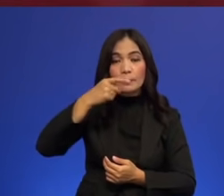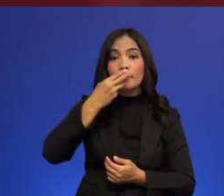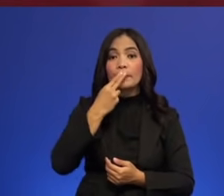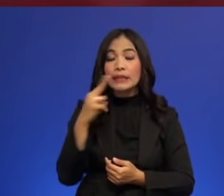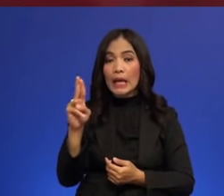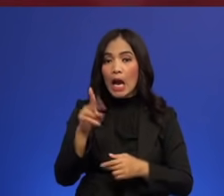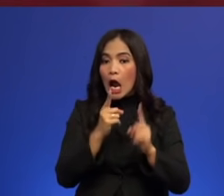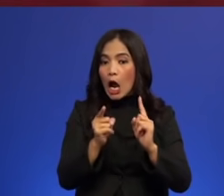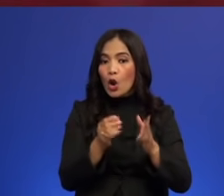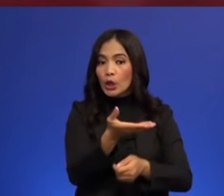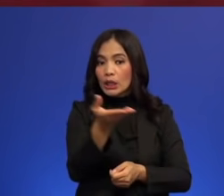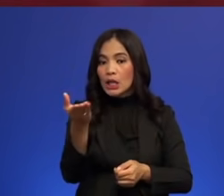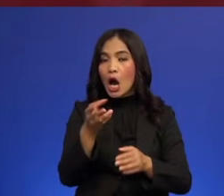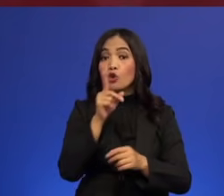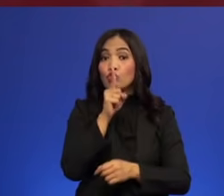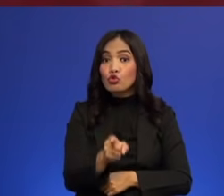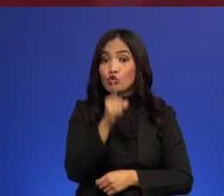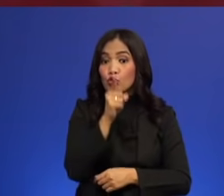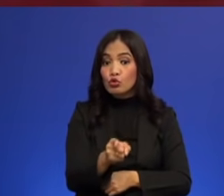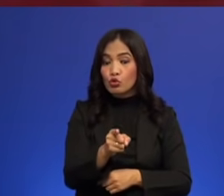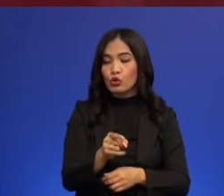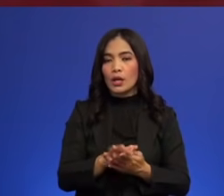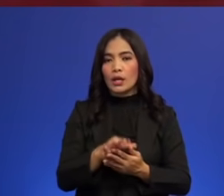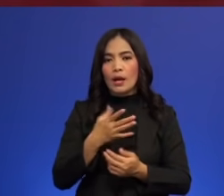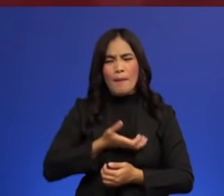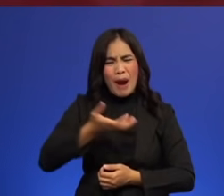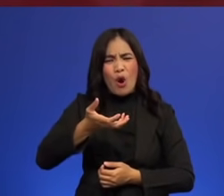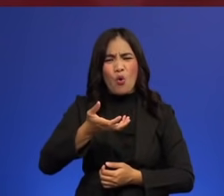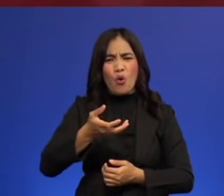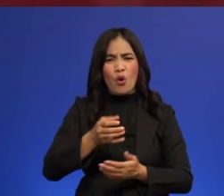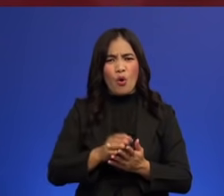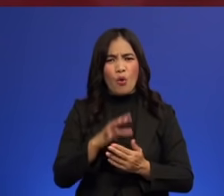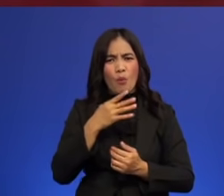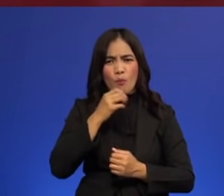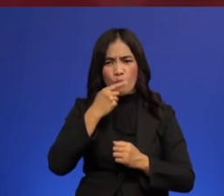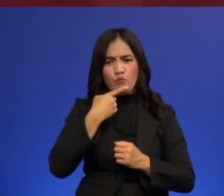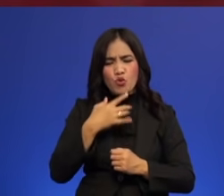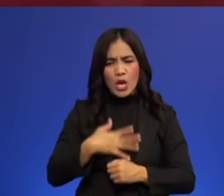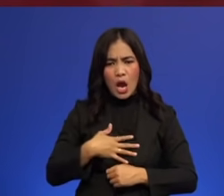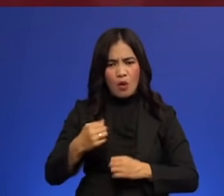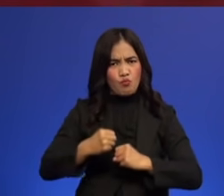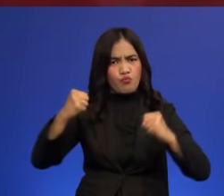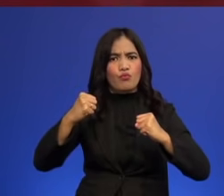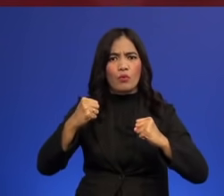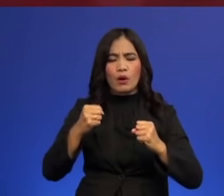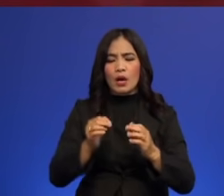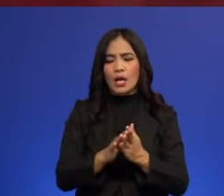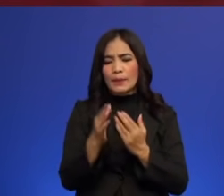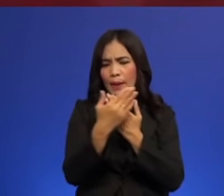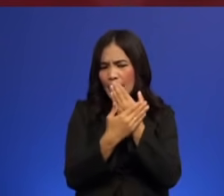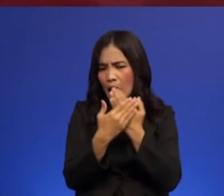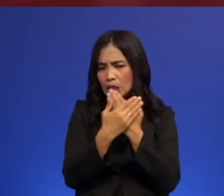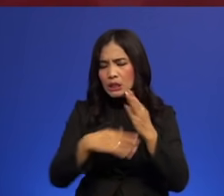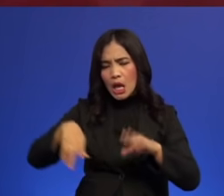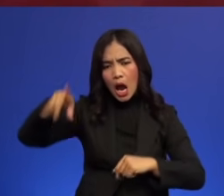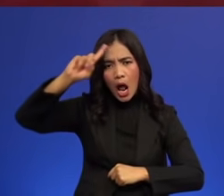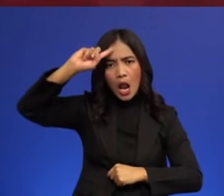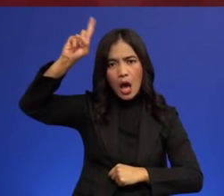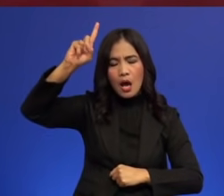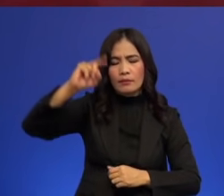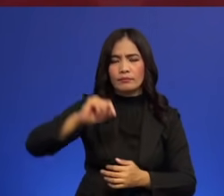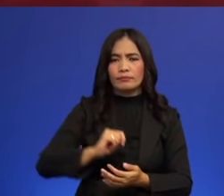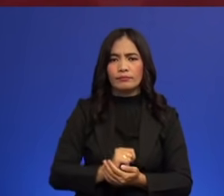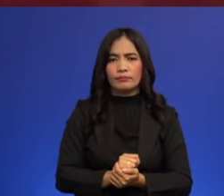sungguh-sungguh mau atau berniat atau bertekad untuk mengasihi Allah,